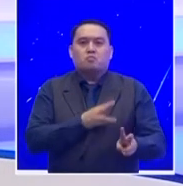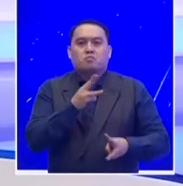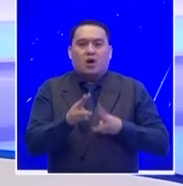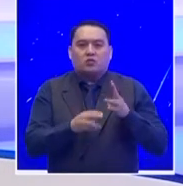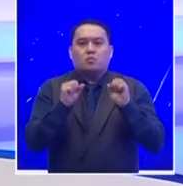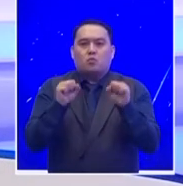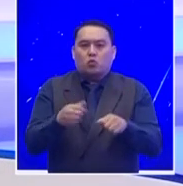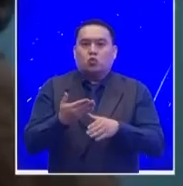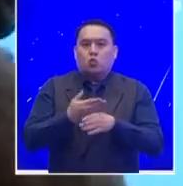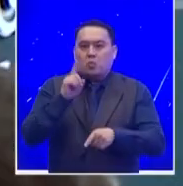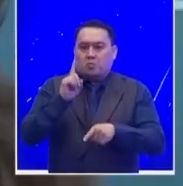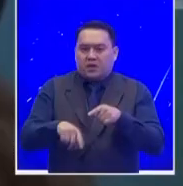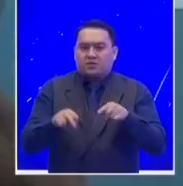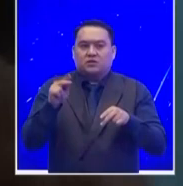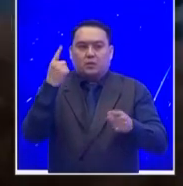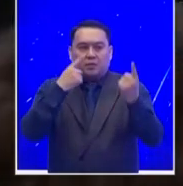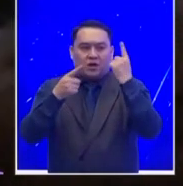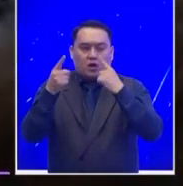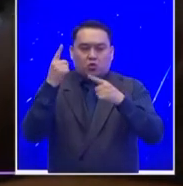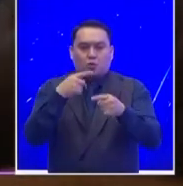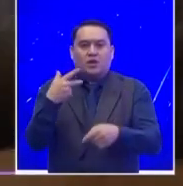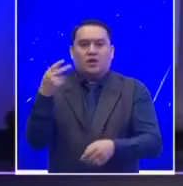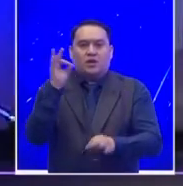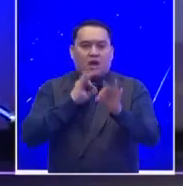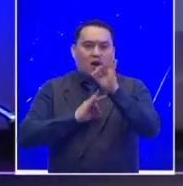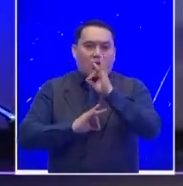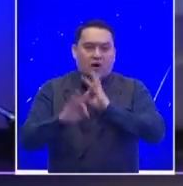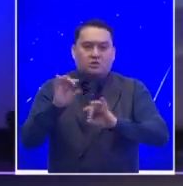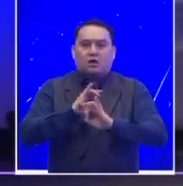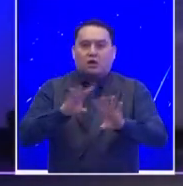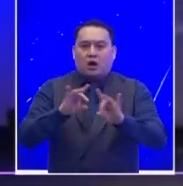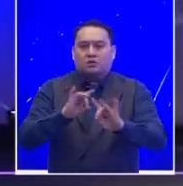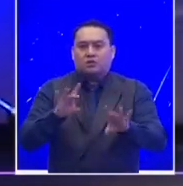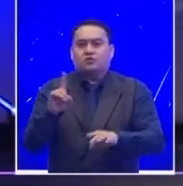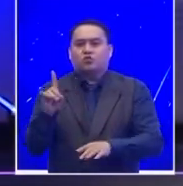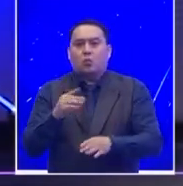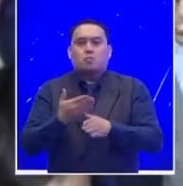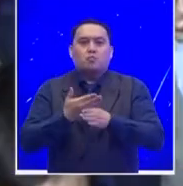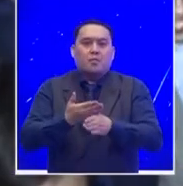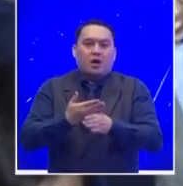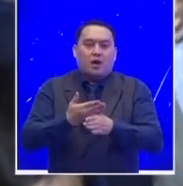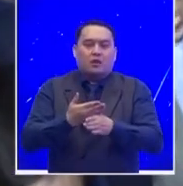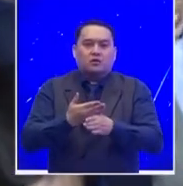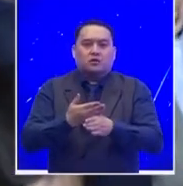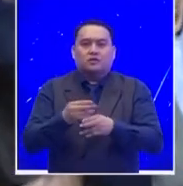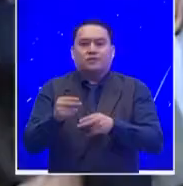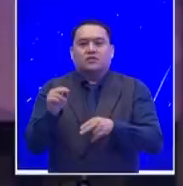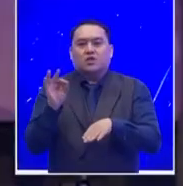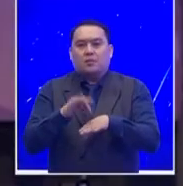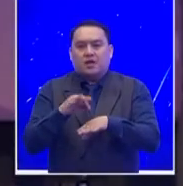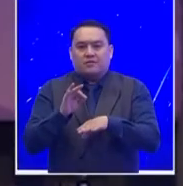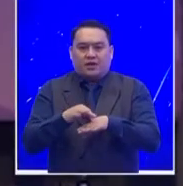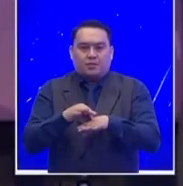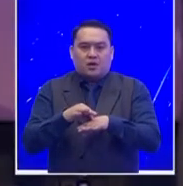может помочь ускорить разработку лекарства. Звезда боевиков рассказал в интервью, как еще помогает стране справиться с эпидемией